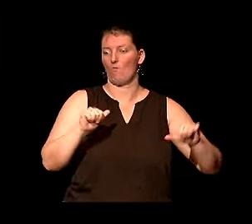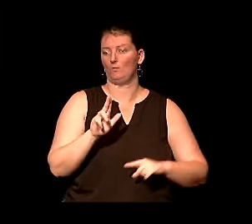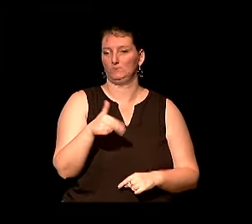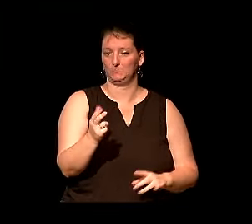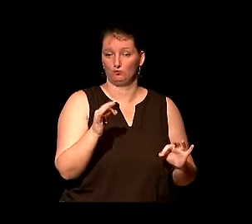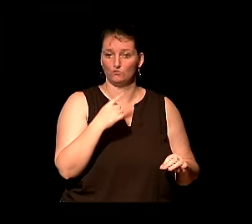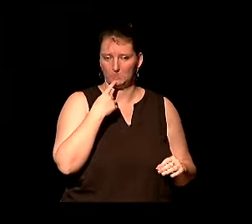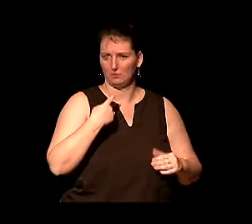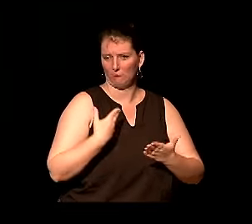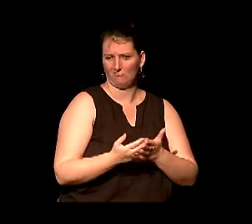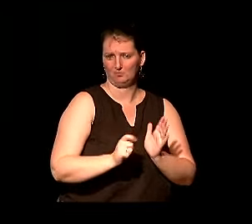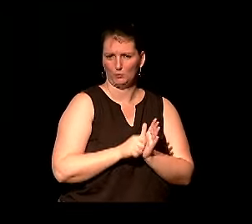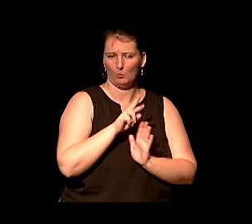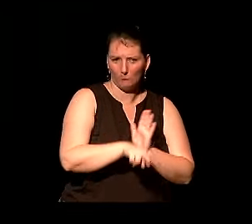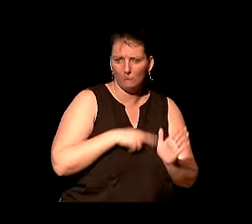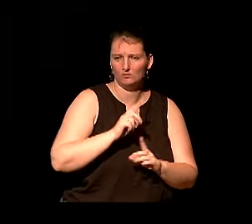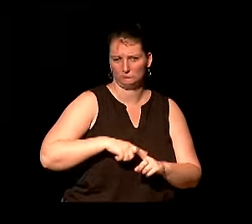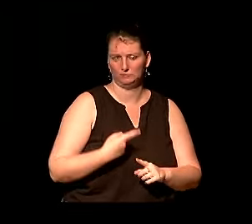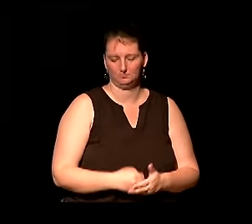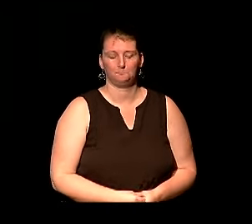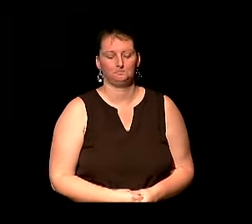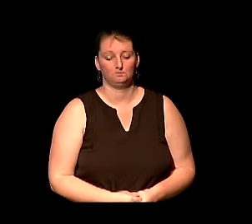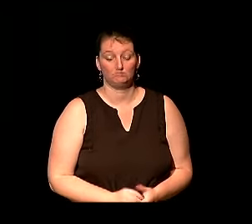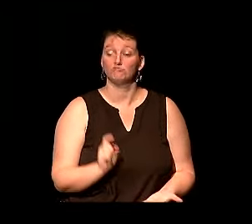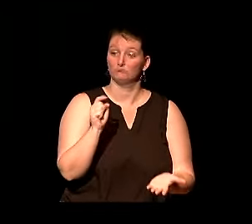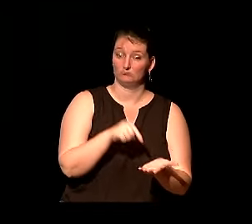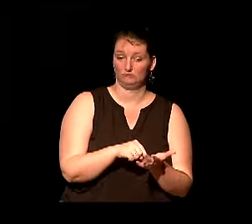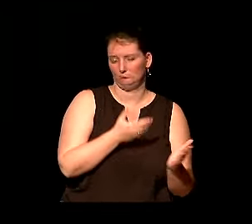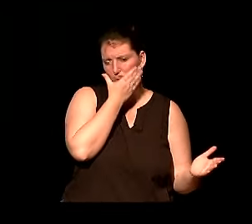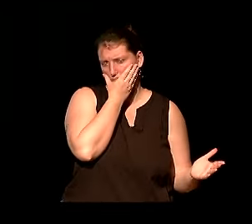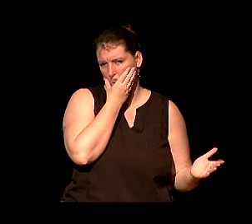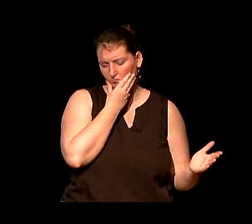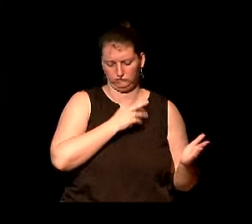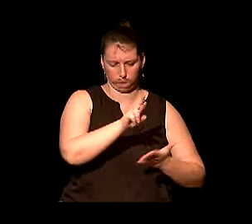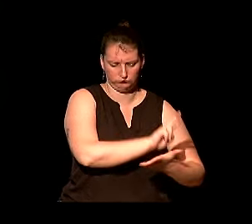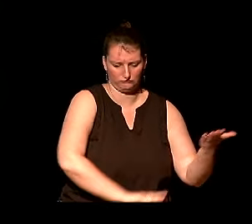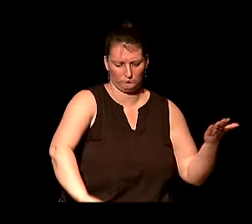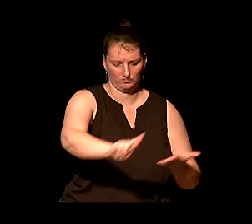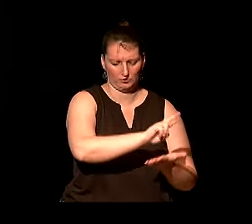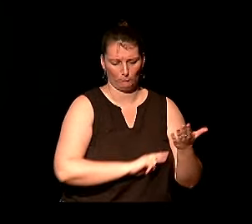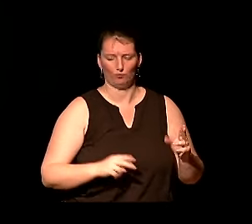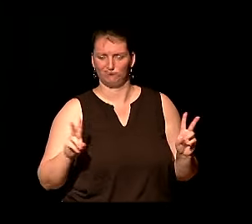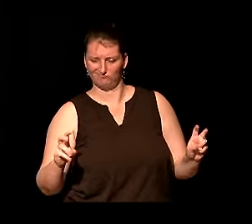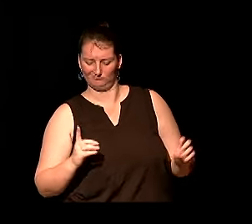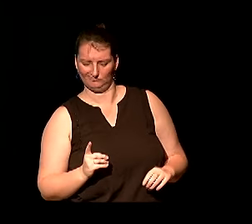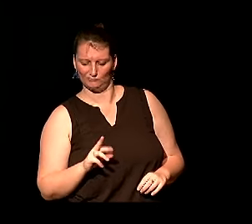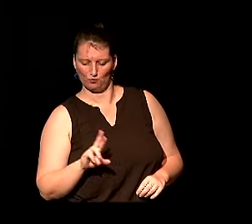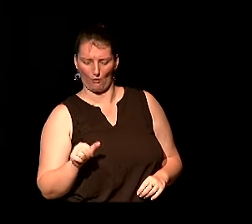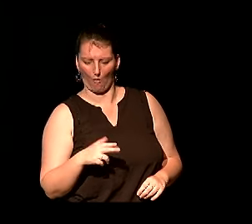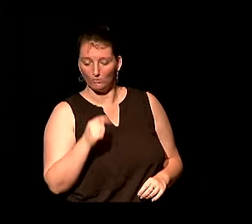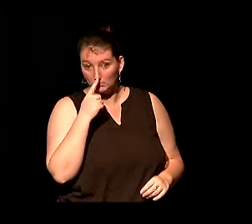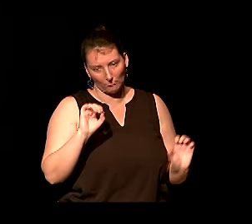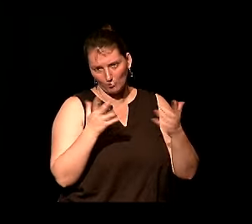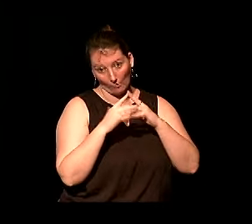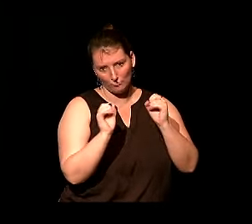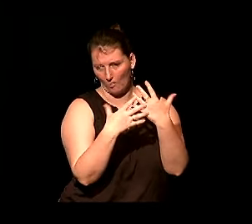parle du tournage de The Naked Spur. Il dit ceci: « Nous étions dans une région magnifique, Durango, et tout se prêtait à l'improvisation.